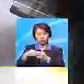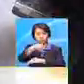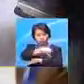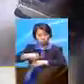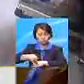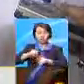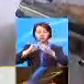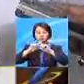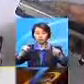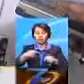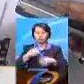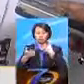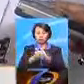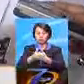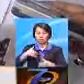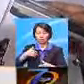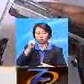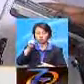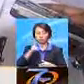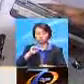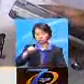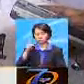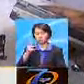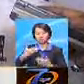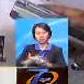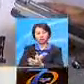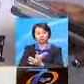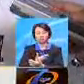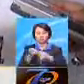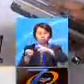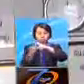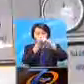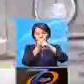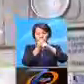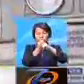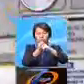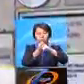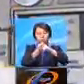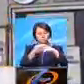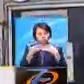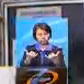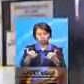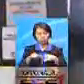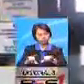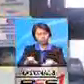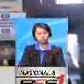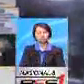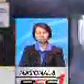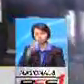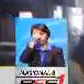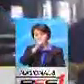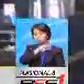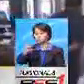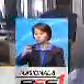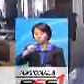bagaimanapun sehingga sebelum ada satu peraturang baru penggantungan ini berkekalan Datuk Seri alias meninjau